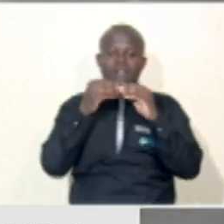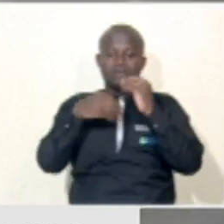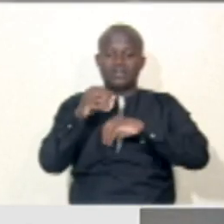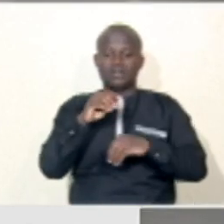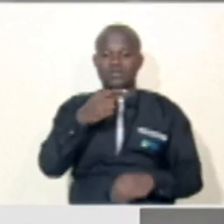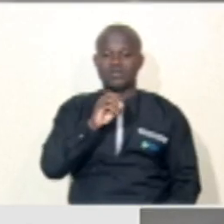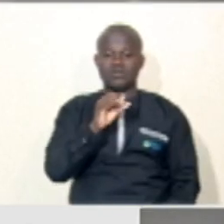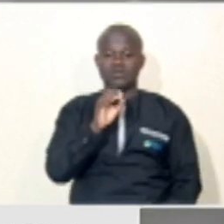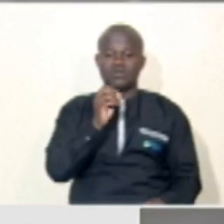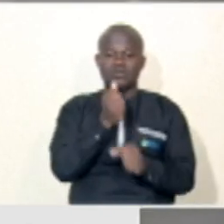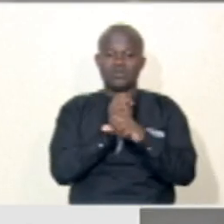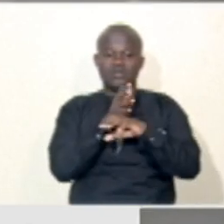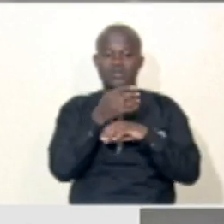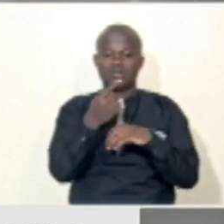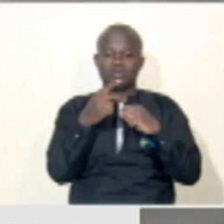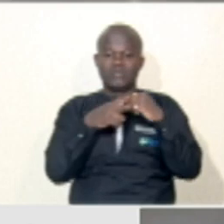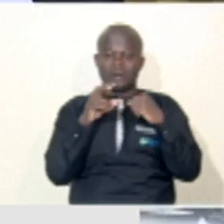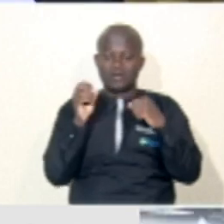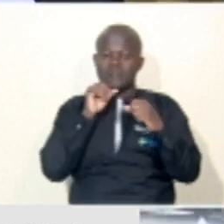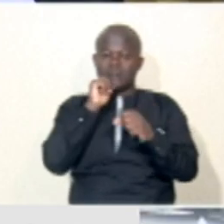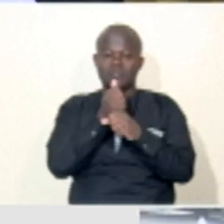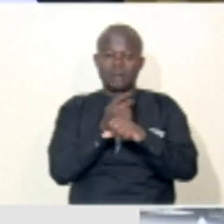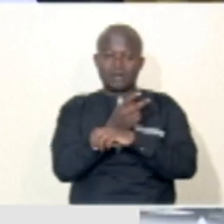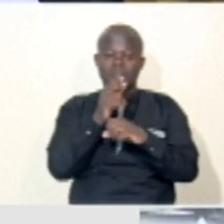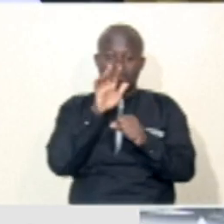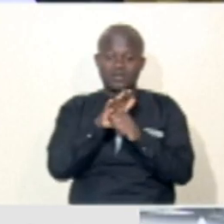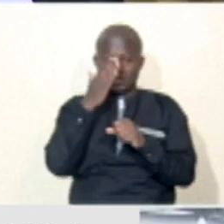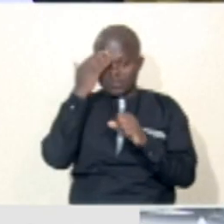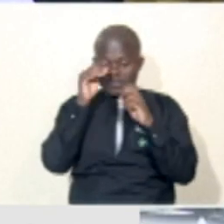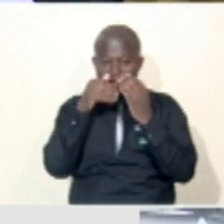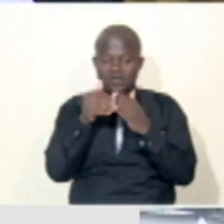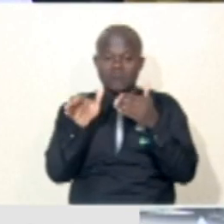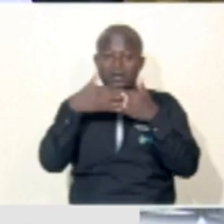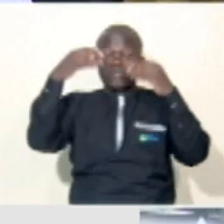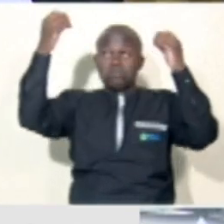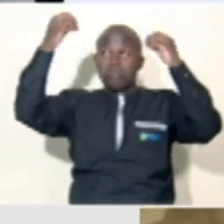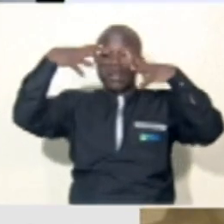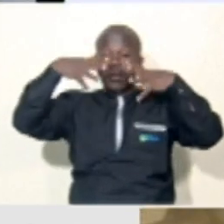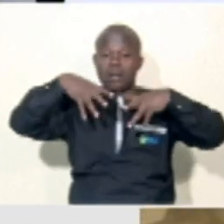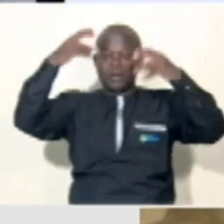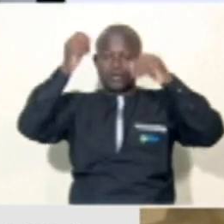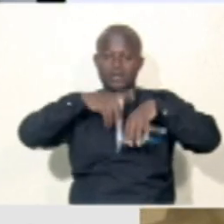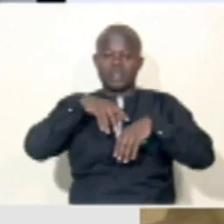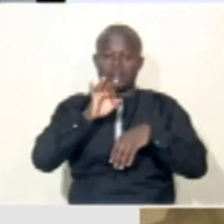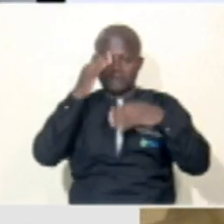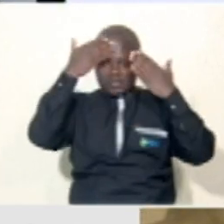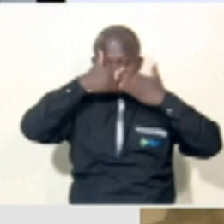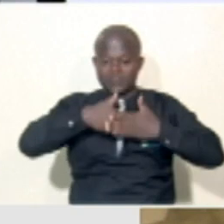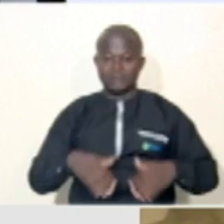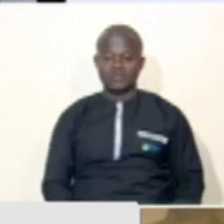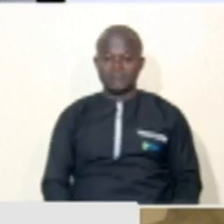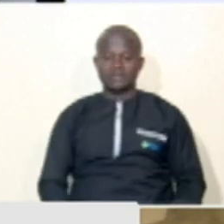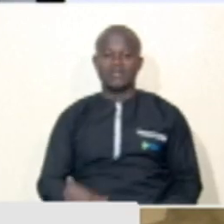rikorerwamo n'abarenga 1,700 bavuga ko kudakora amasaha menshi biterwa no kuba bazimirizwaho amatara saa tatu z'ijoro. Hari abifuza gutaha ku